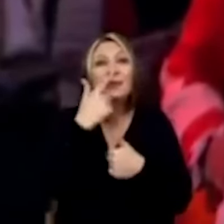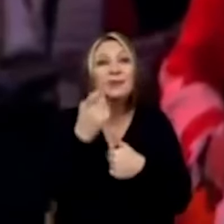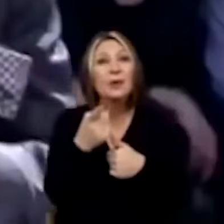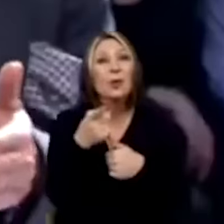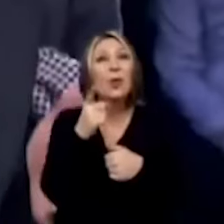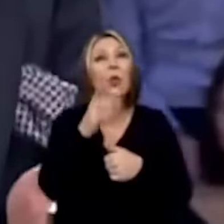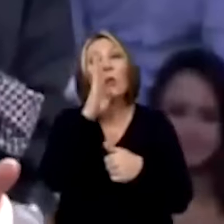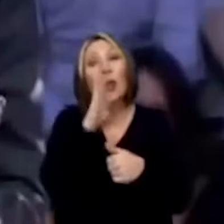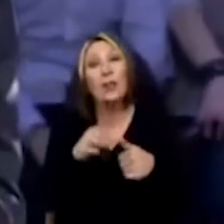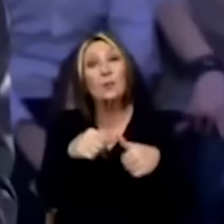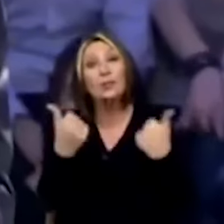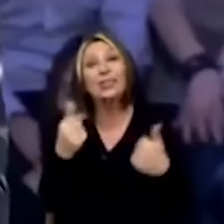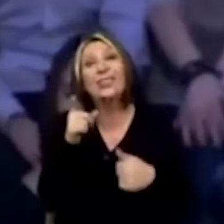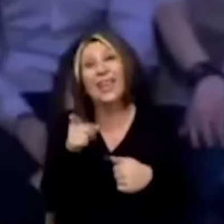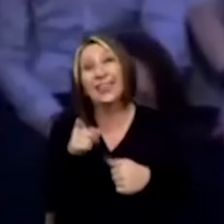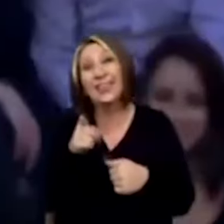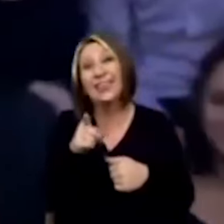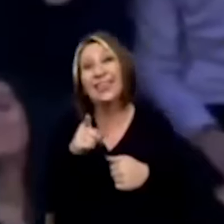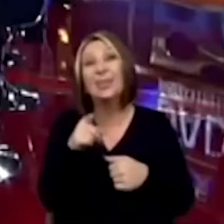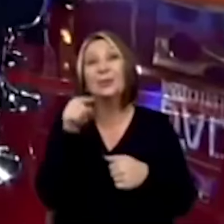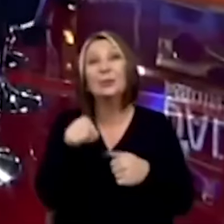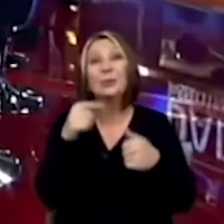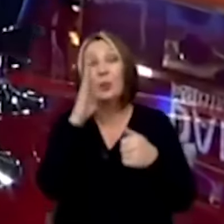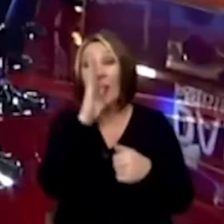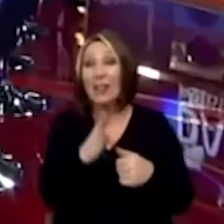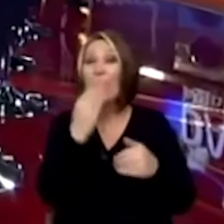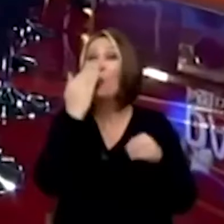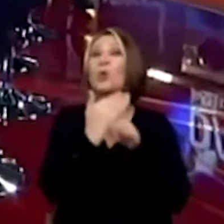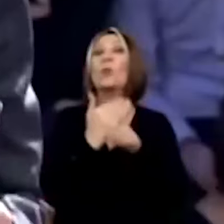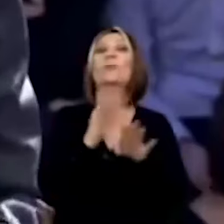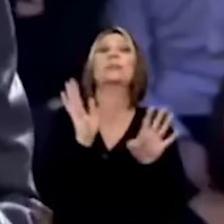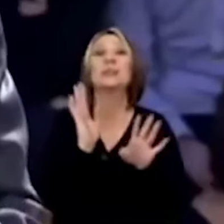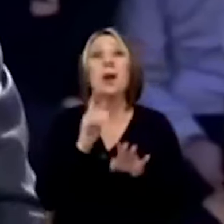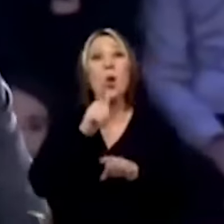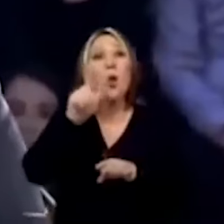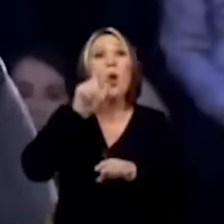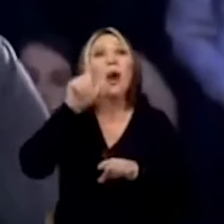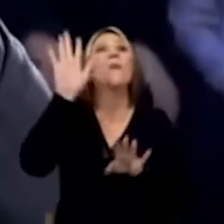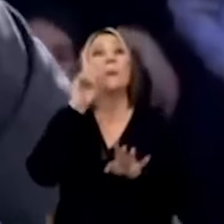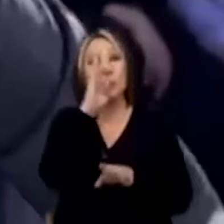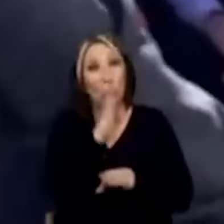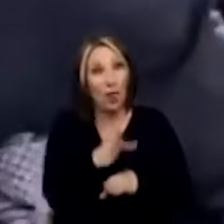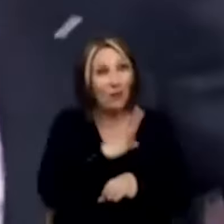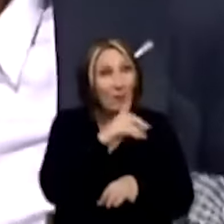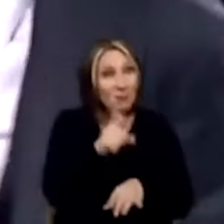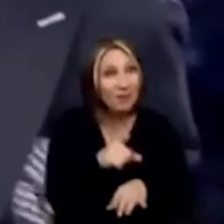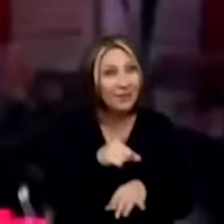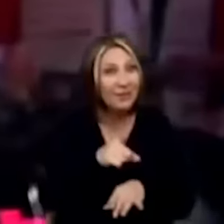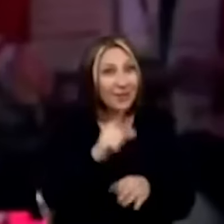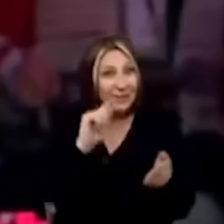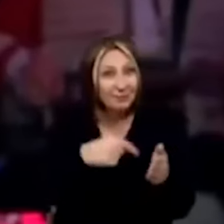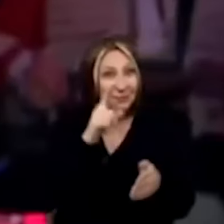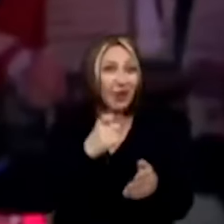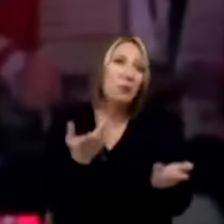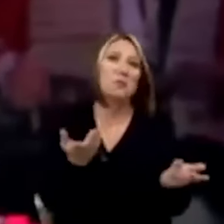zaman? O kurallar boşanırken. Şu kurallara uyulmamıştır. Mesela horlamama kuralı diye bir şeye... İmza